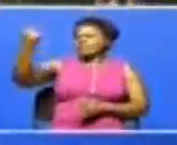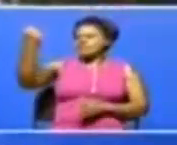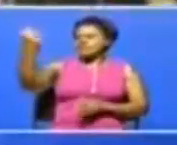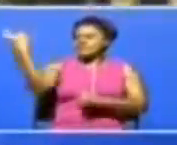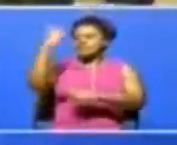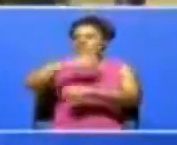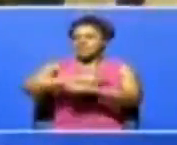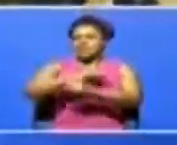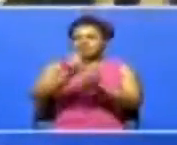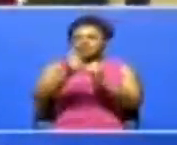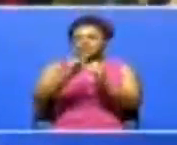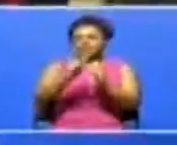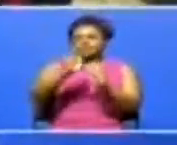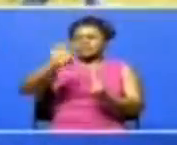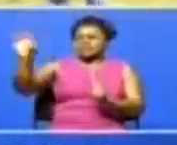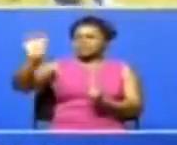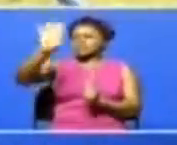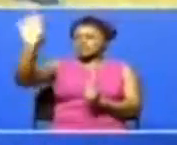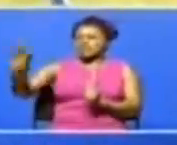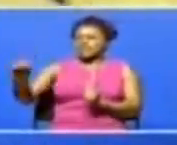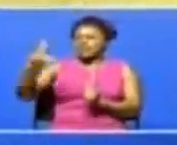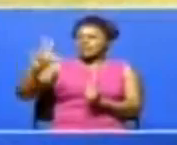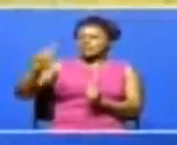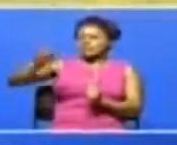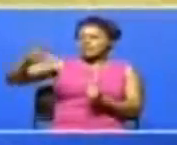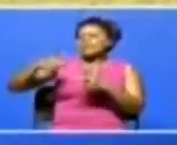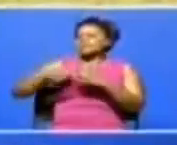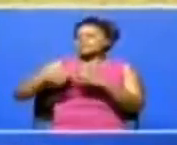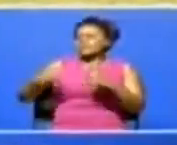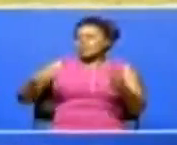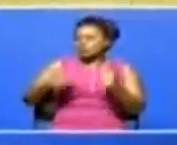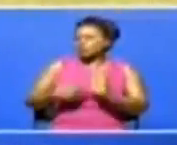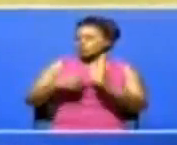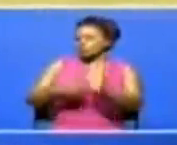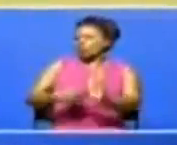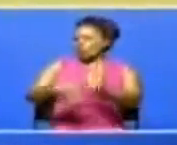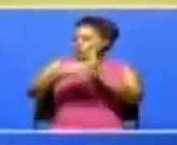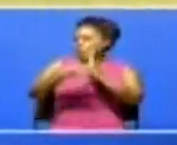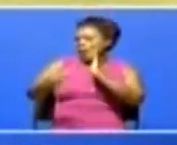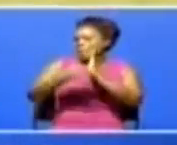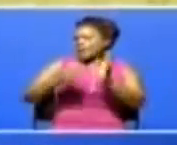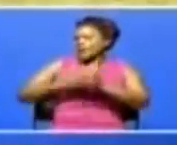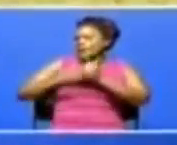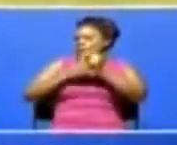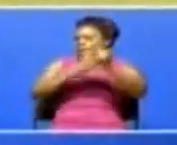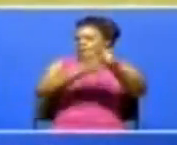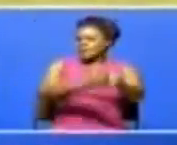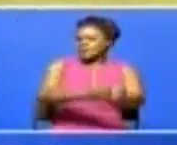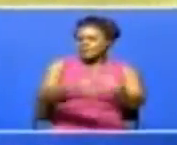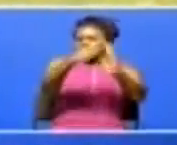shule za upili ya Afrika Mashariki. Laser Hill walianza mechi hiyo kwa kuonyesha makali kwa kuchukua uongozi wa mechi hiyo kwa